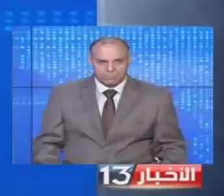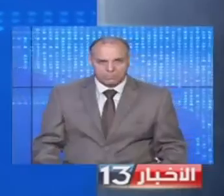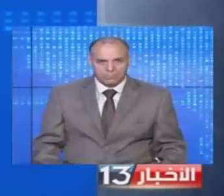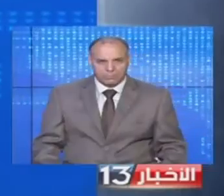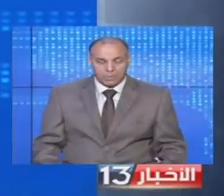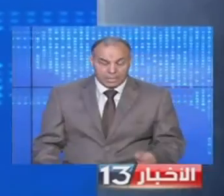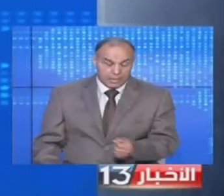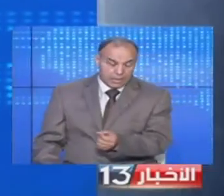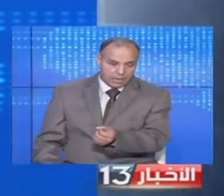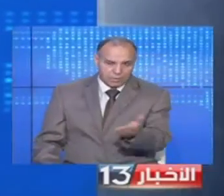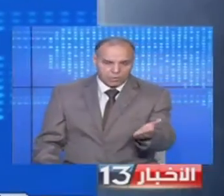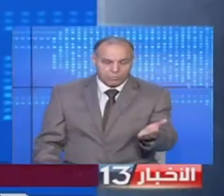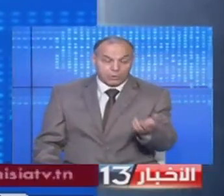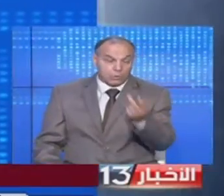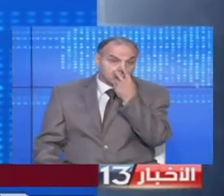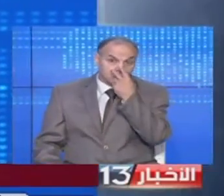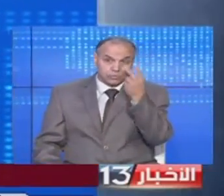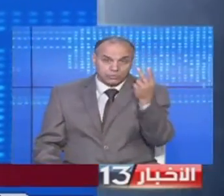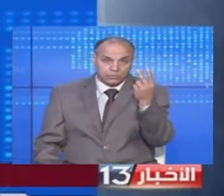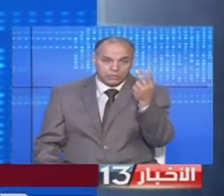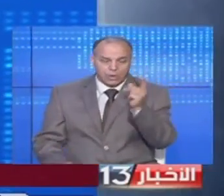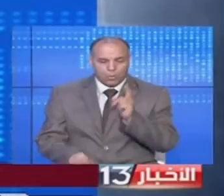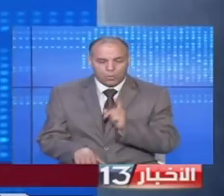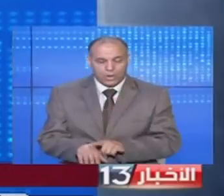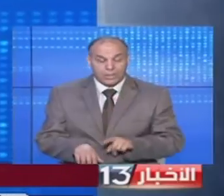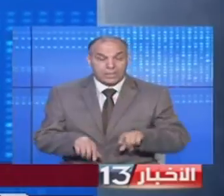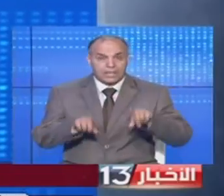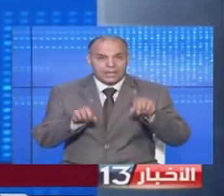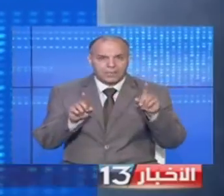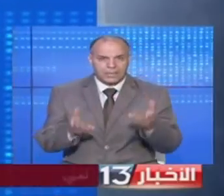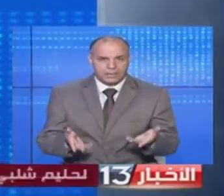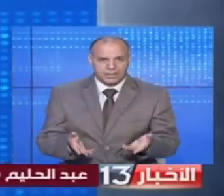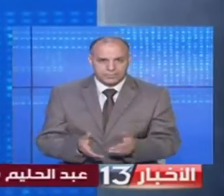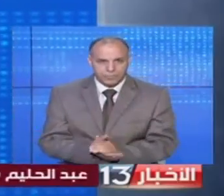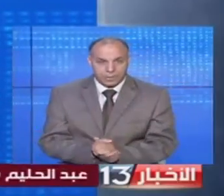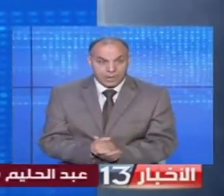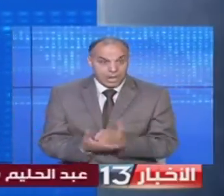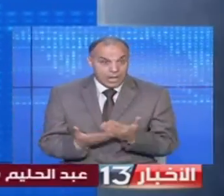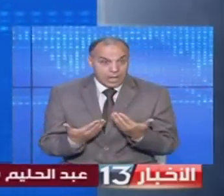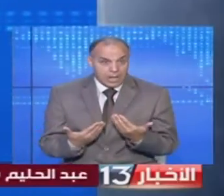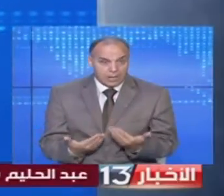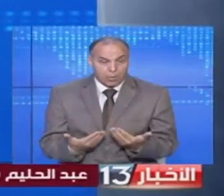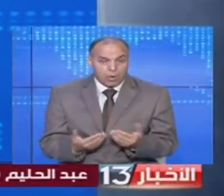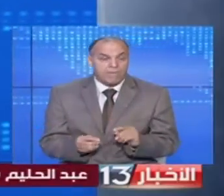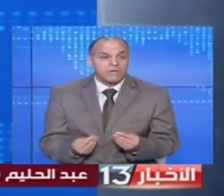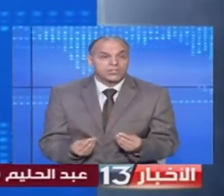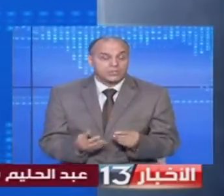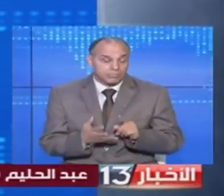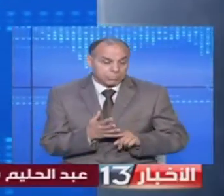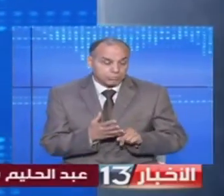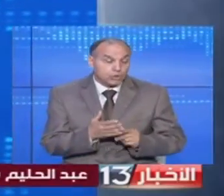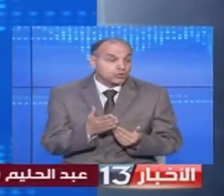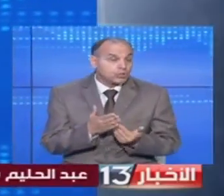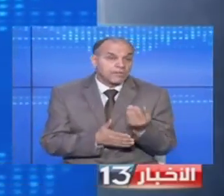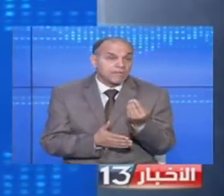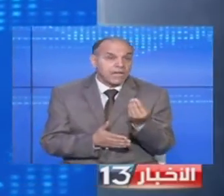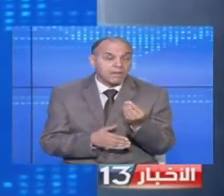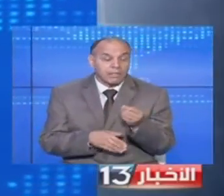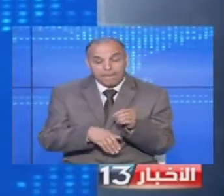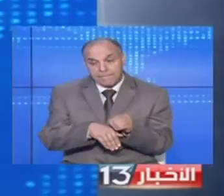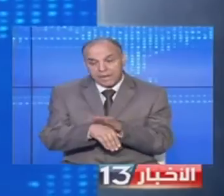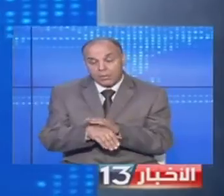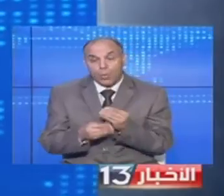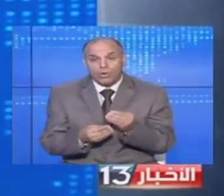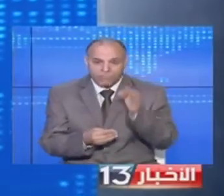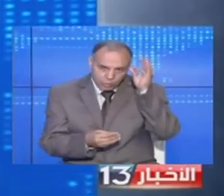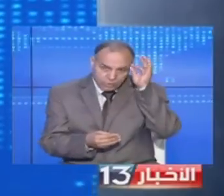اهلا بكم مشاهدينا الكرام في هذا الموعد الاخباري ونبدا ه ب اخر تطورات الوضع الوبائي